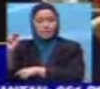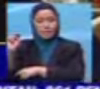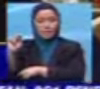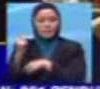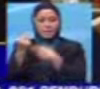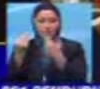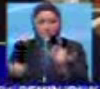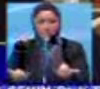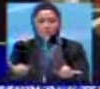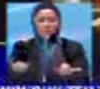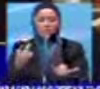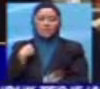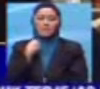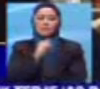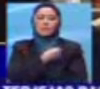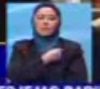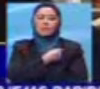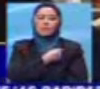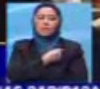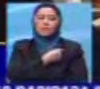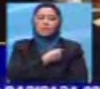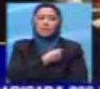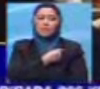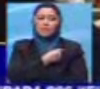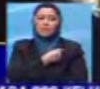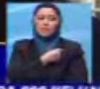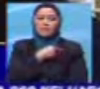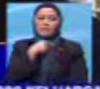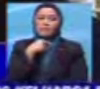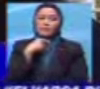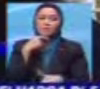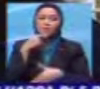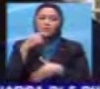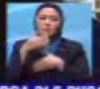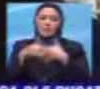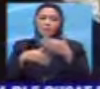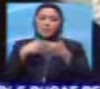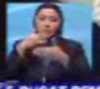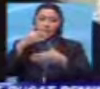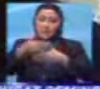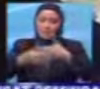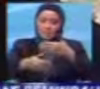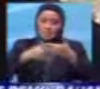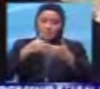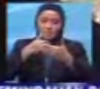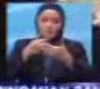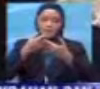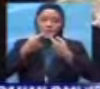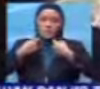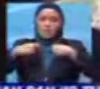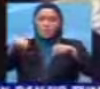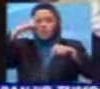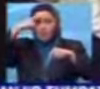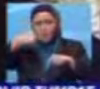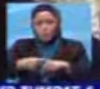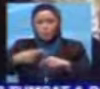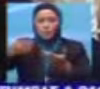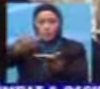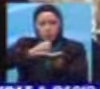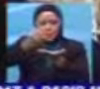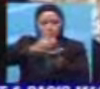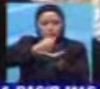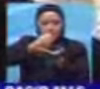kita dalam keadaan yang kita cuba untuk mendapatkan banyak income